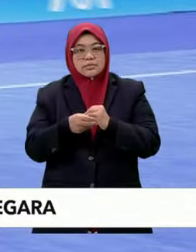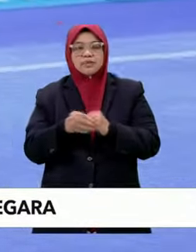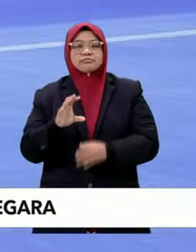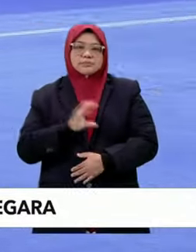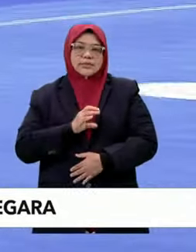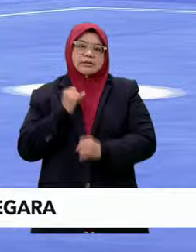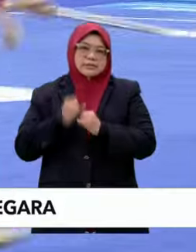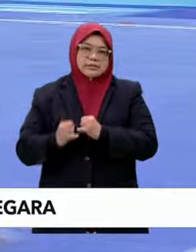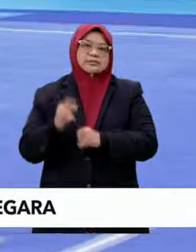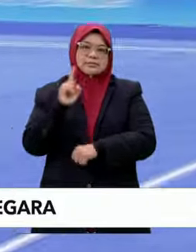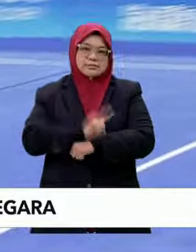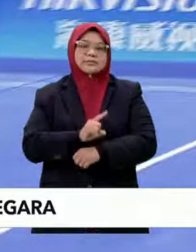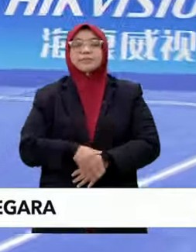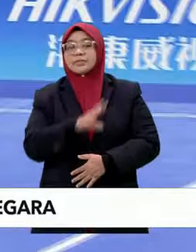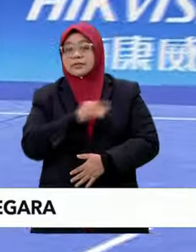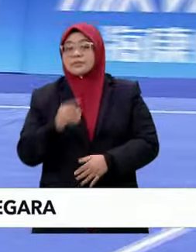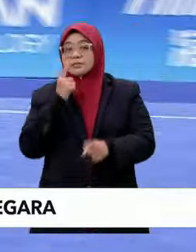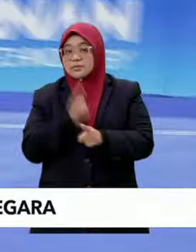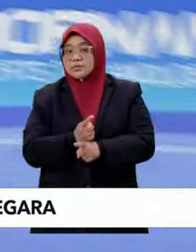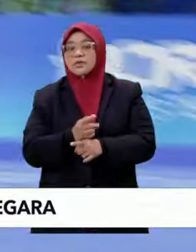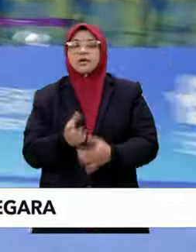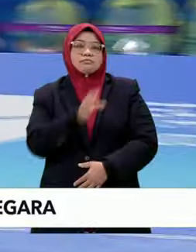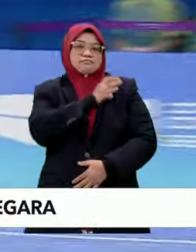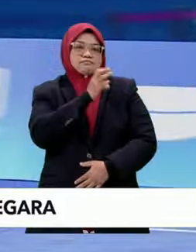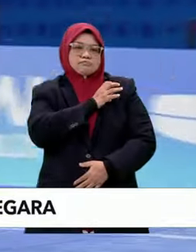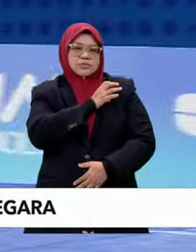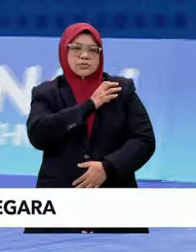di hari terakhir mereka walaupun begitu jeruk